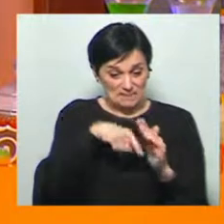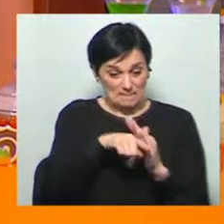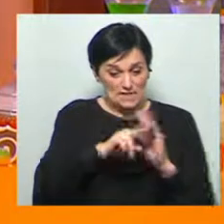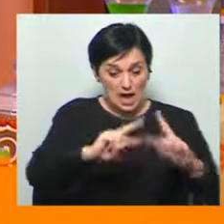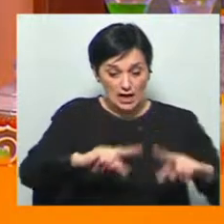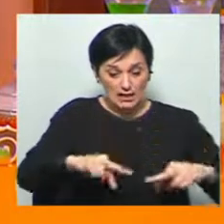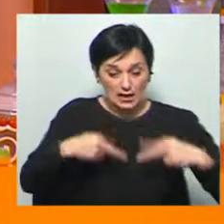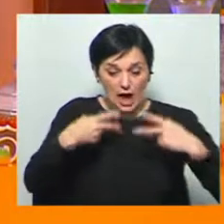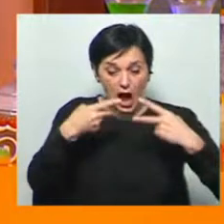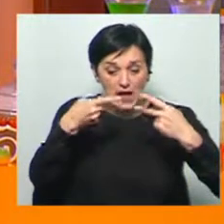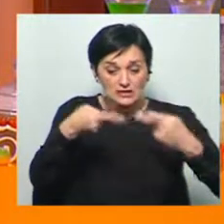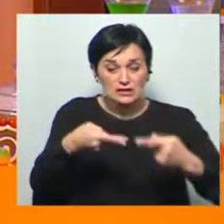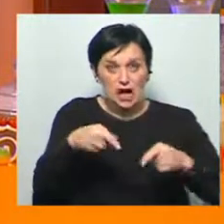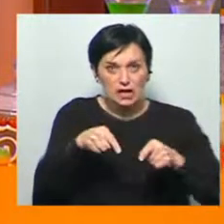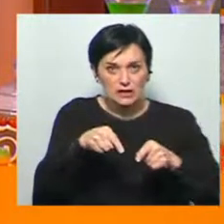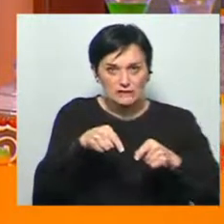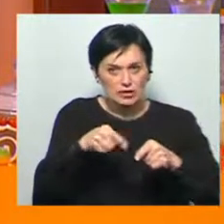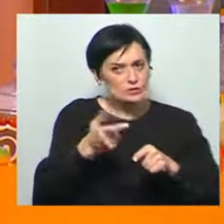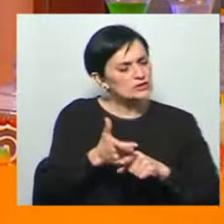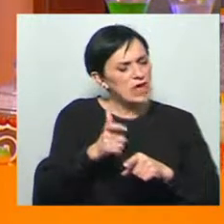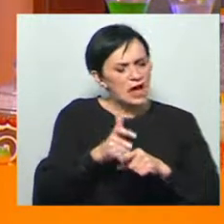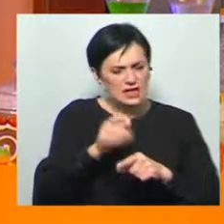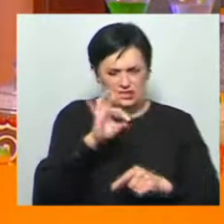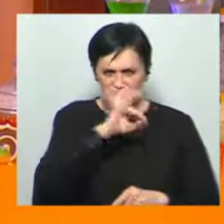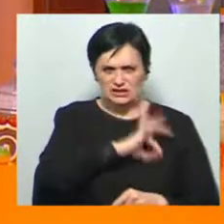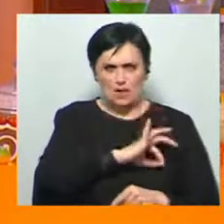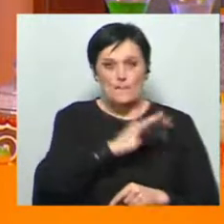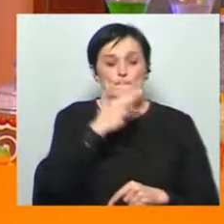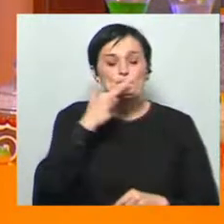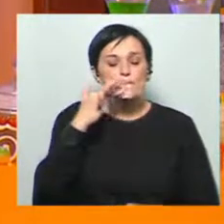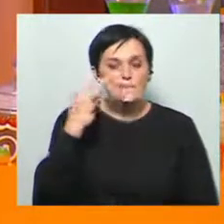გარდაქმნილი პროდუქტი, რომელიც ძალიან სასარგებლოა,